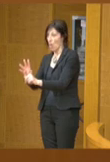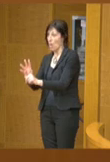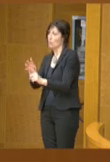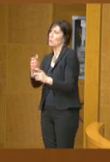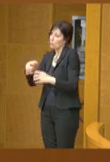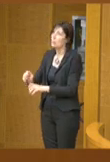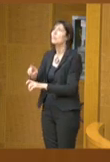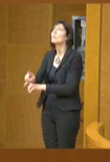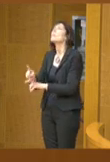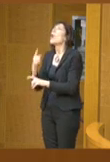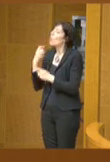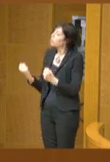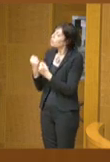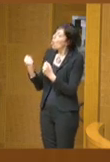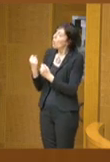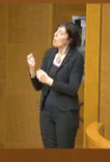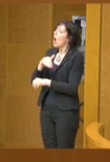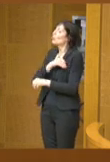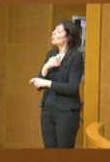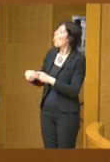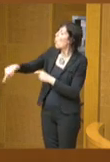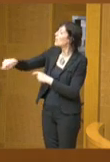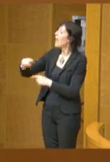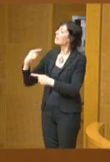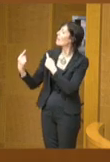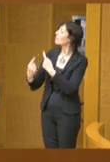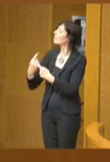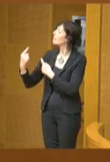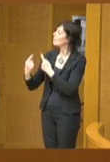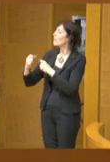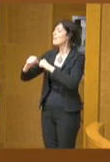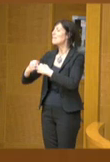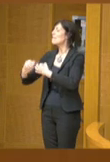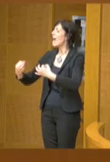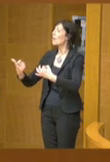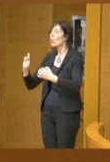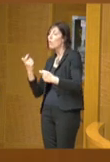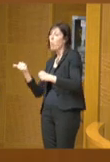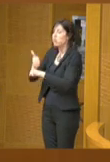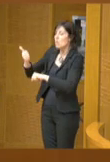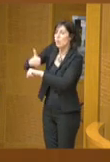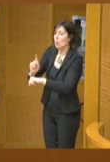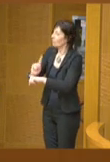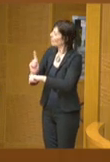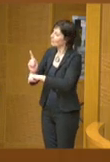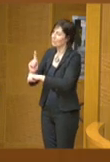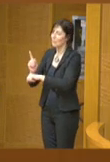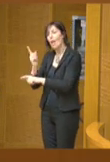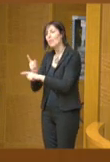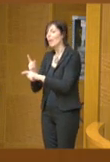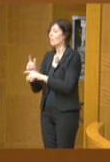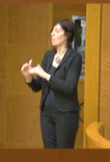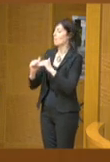dinamiche relazionali sane in contrapposizione ai fenomeni di prevaricazione. Alla conclusione del